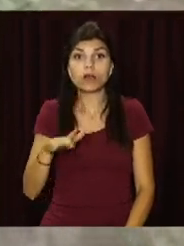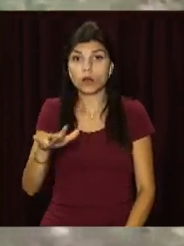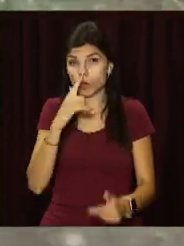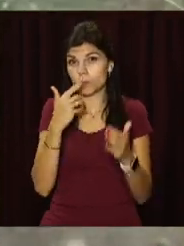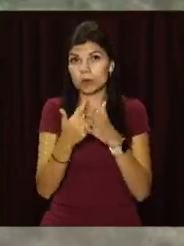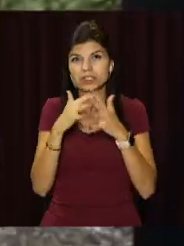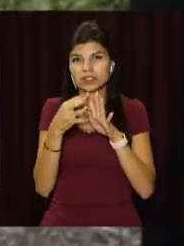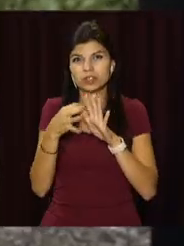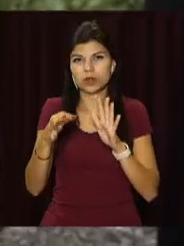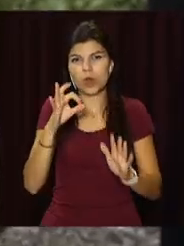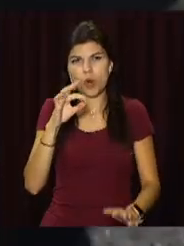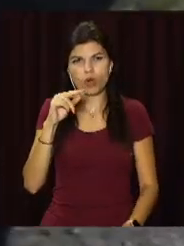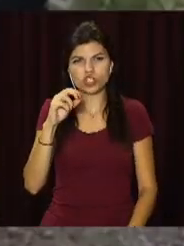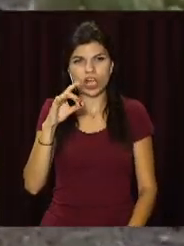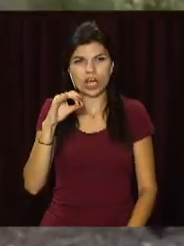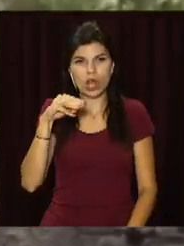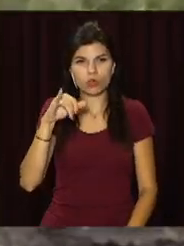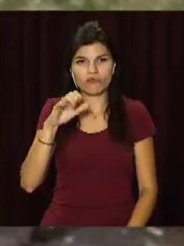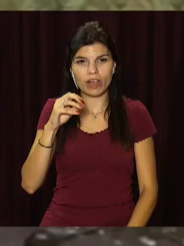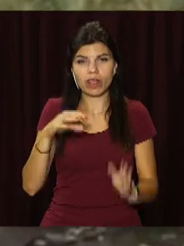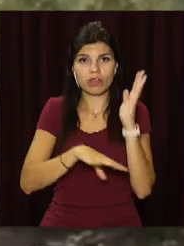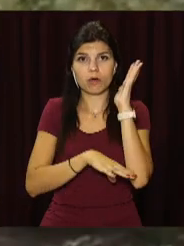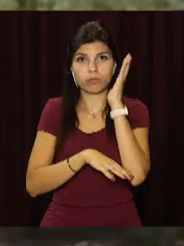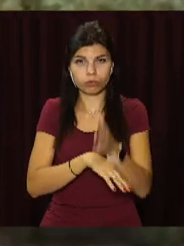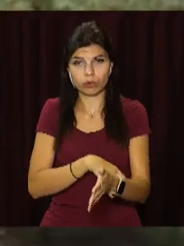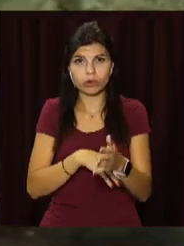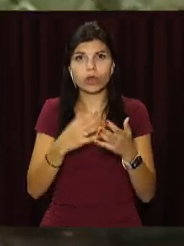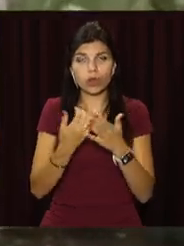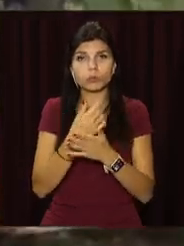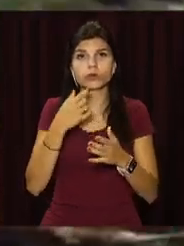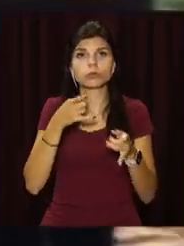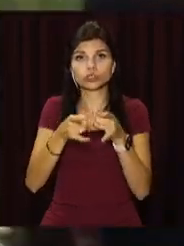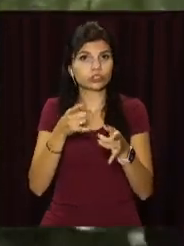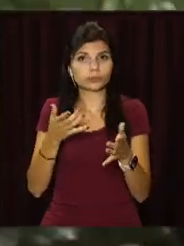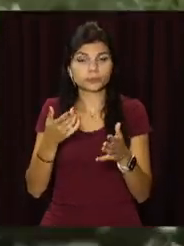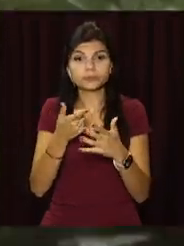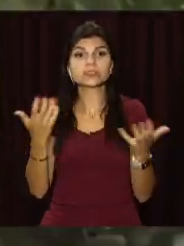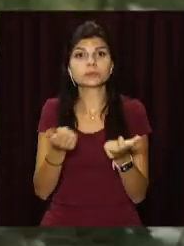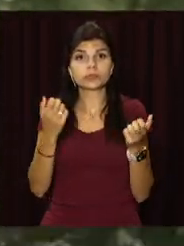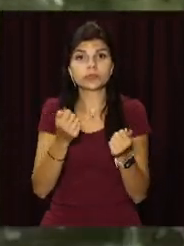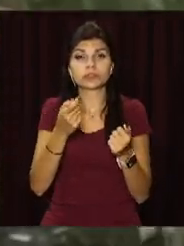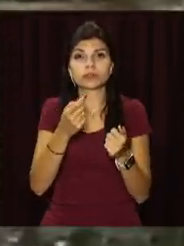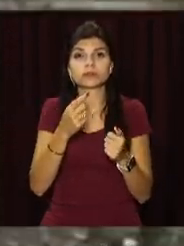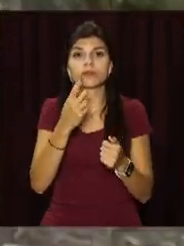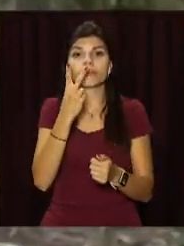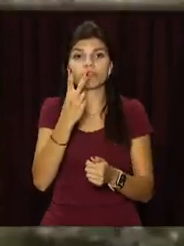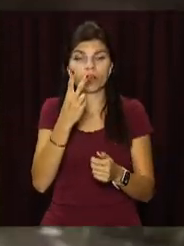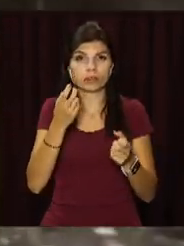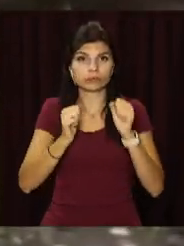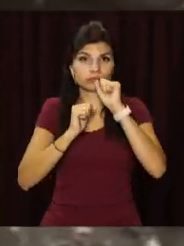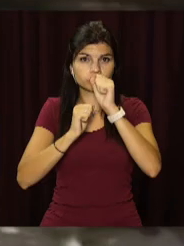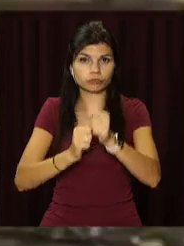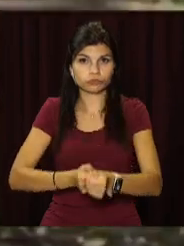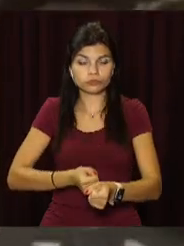поблизу села Очеретувате впали дерева та перекрили рух автотранспорту. Там рятувальники за допомогою двох бензопил розпиляли